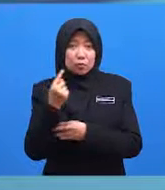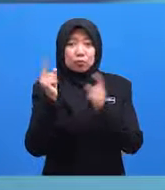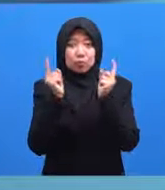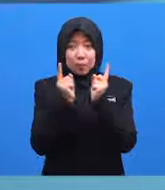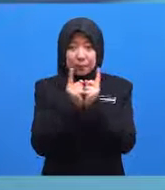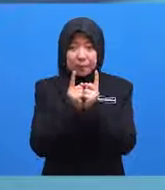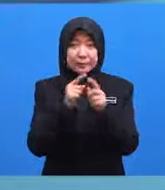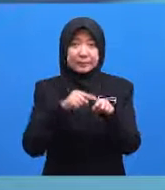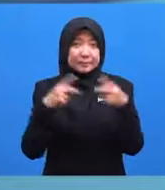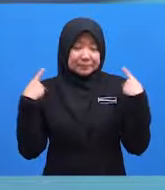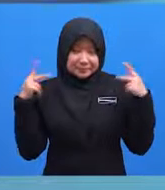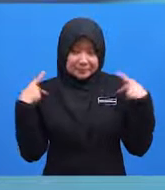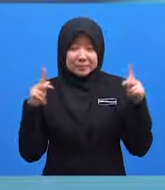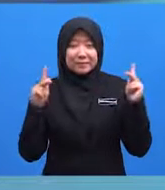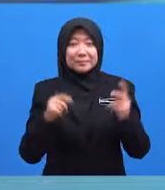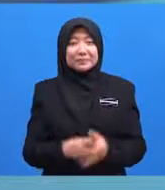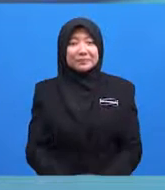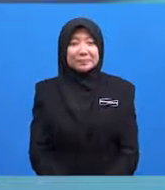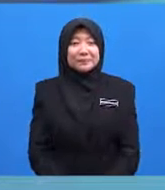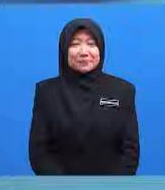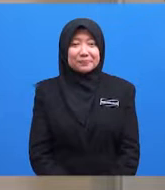di pasaraya-pasaraya.